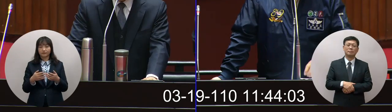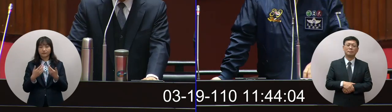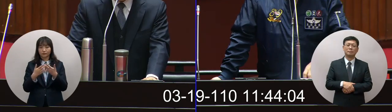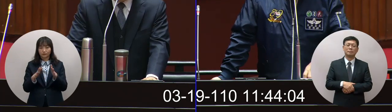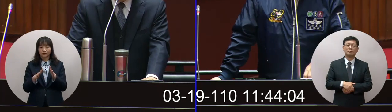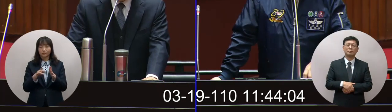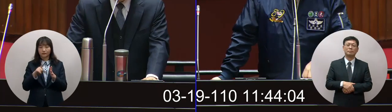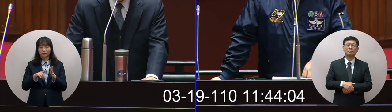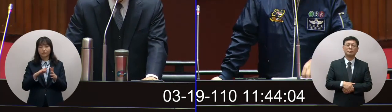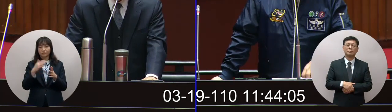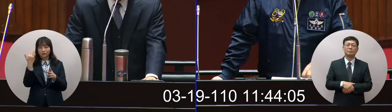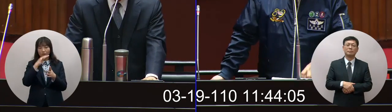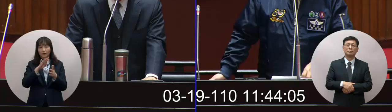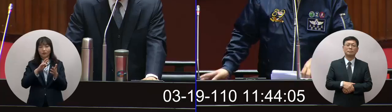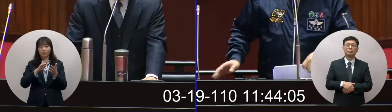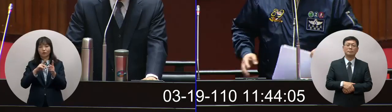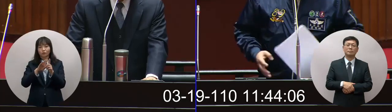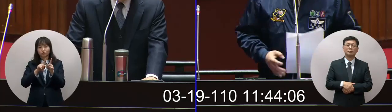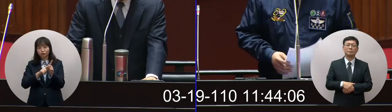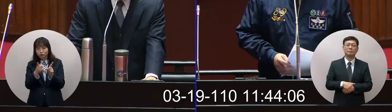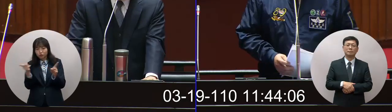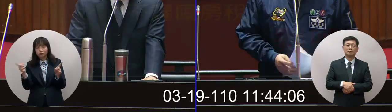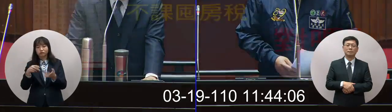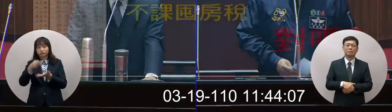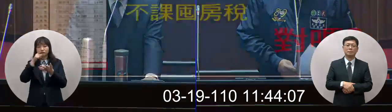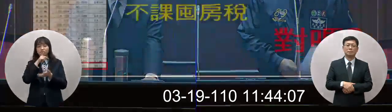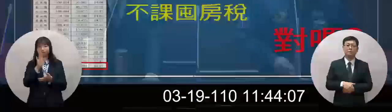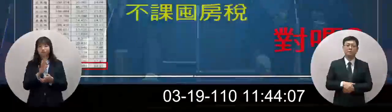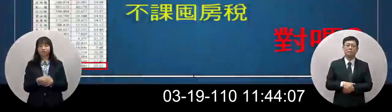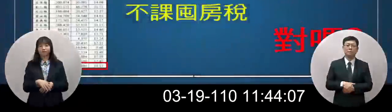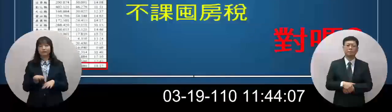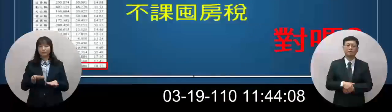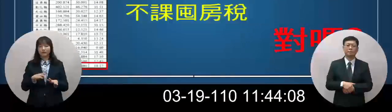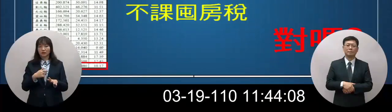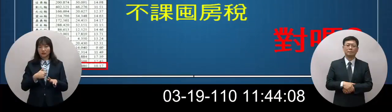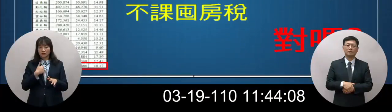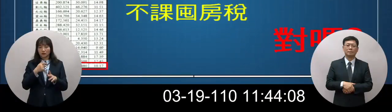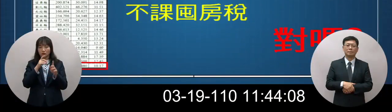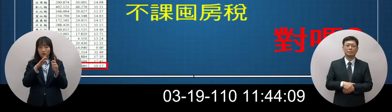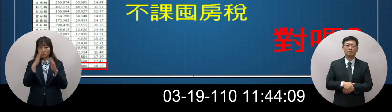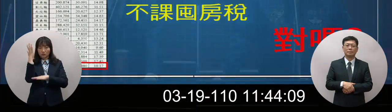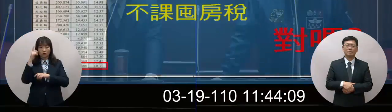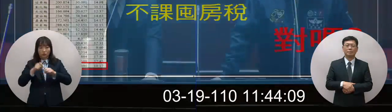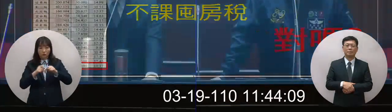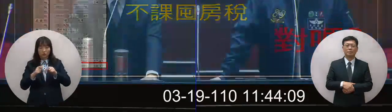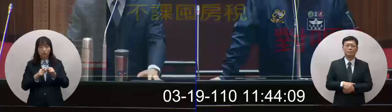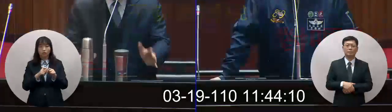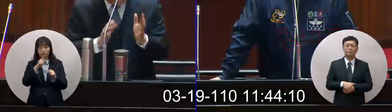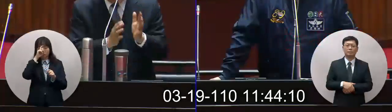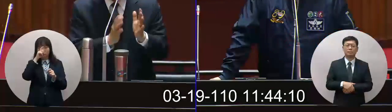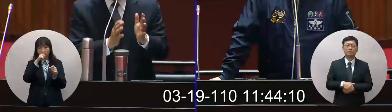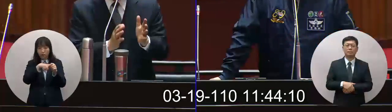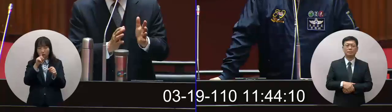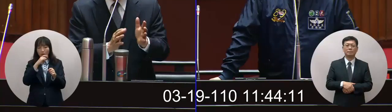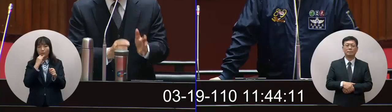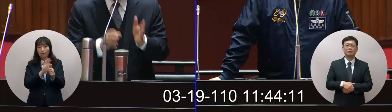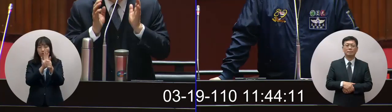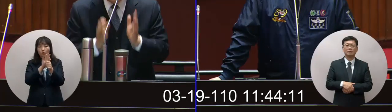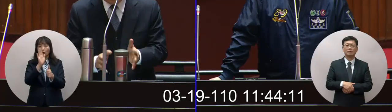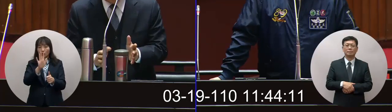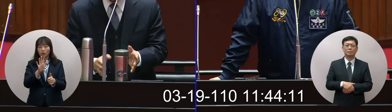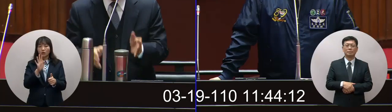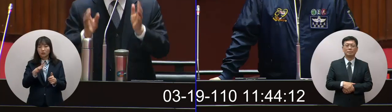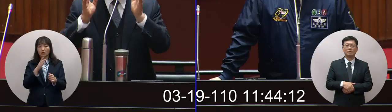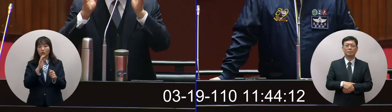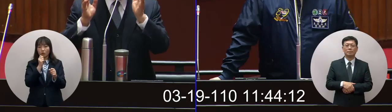要再把它歪到别的地方去，是这样的，嗯，我们实施一个政策希望达到效果，那